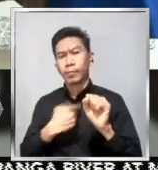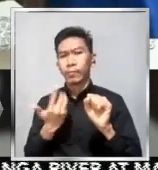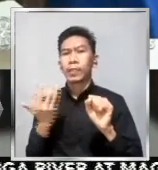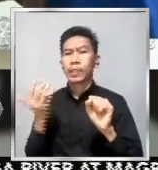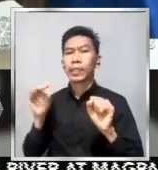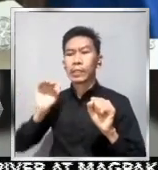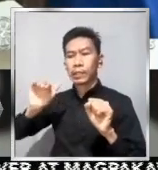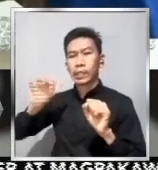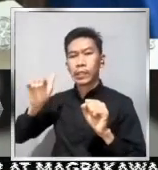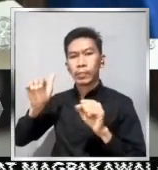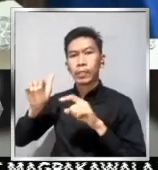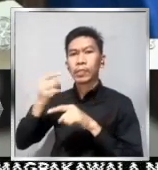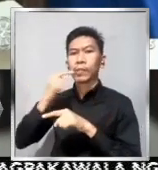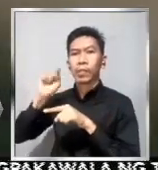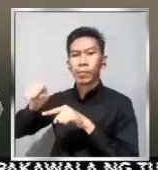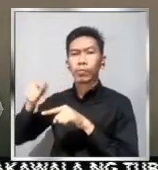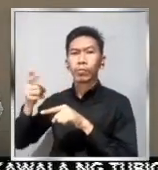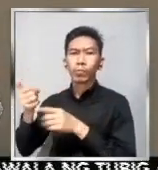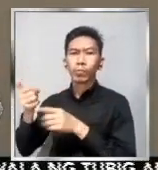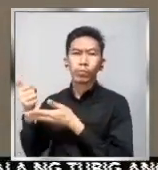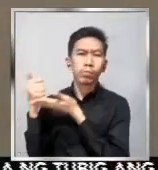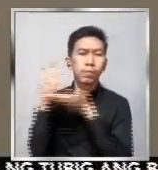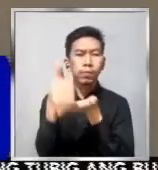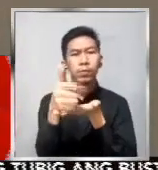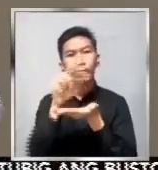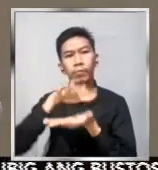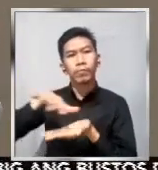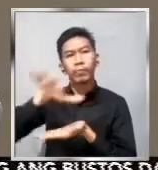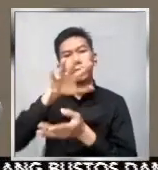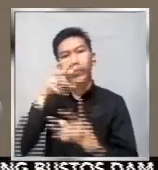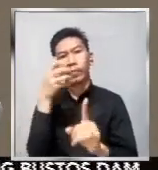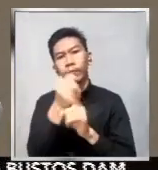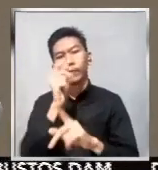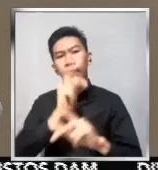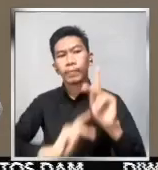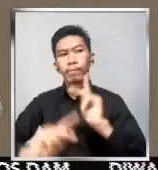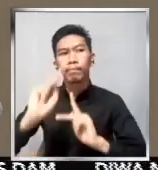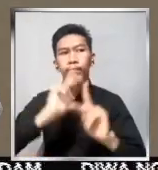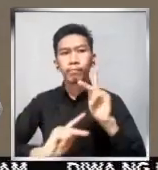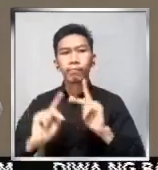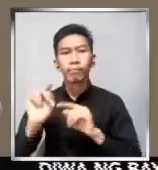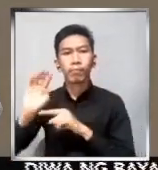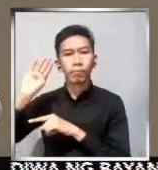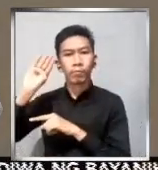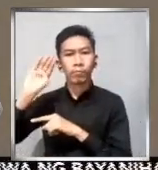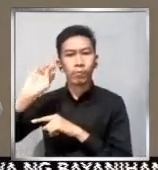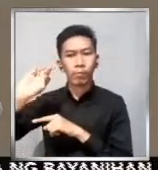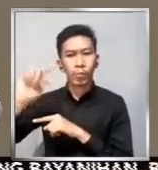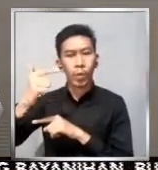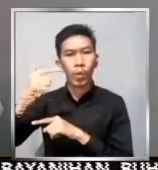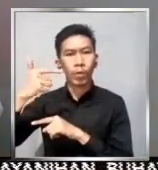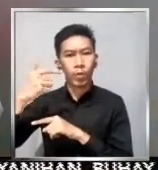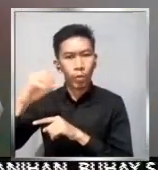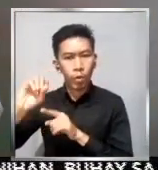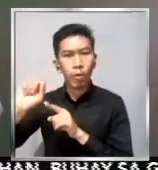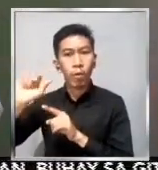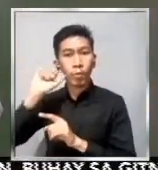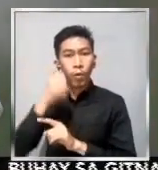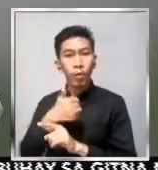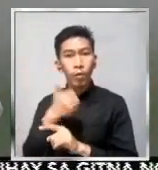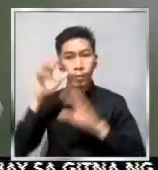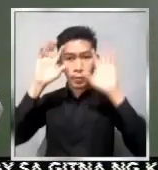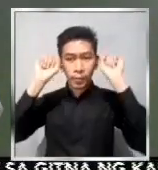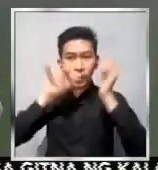affected kayong mga tao. Ayon kay Senador Bongo, bukas pupunta ng Cagayan ng Pangulo para magbigay ng tulong at i-assess